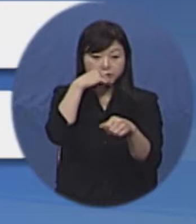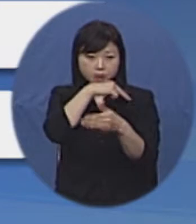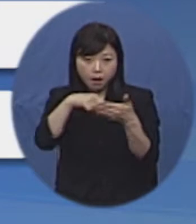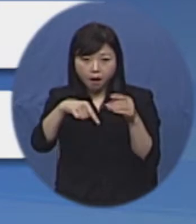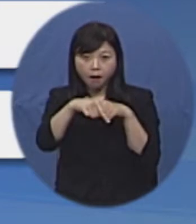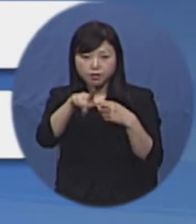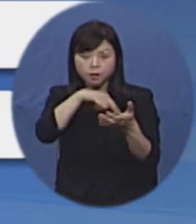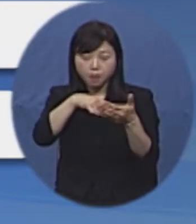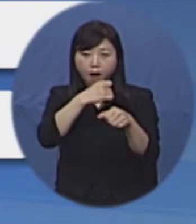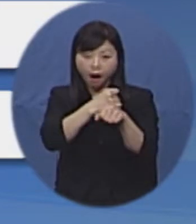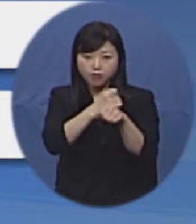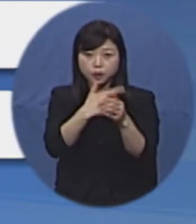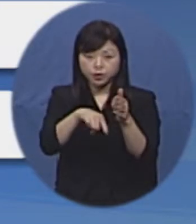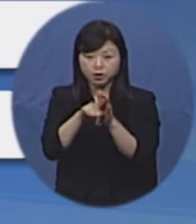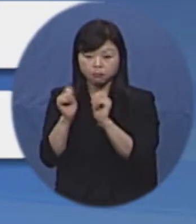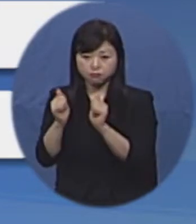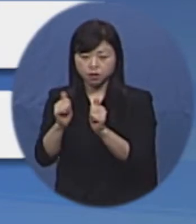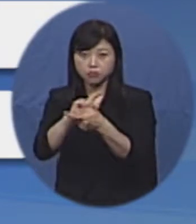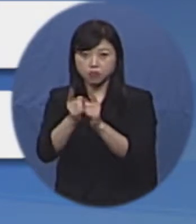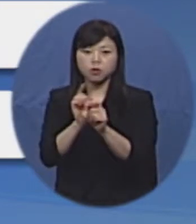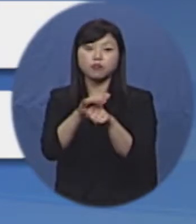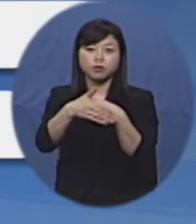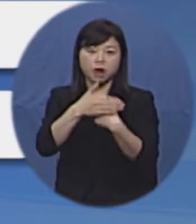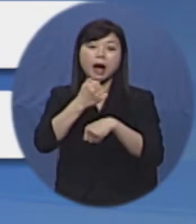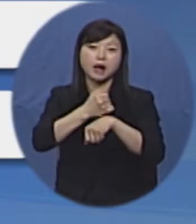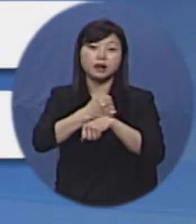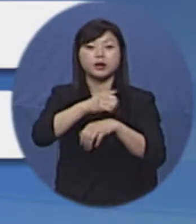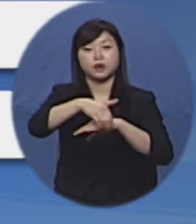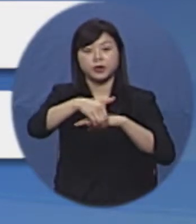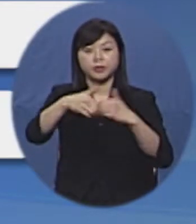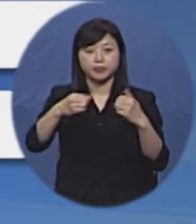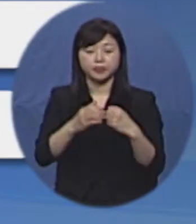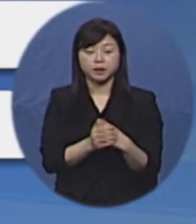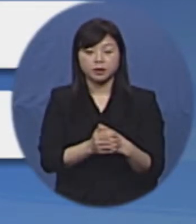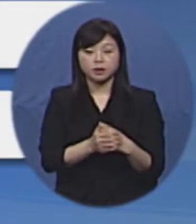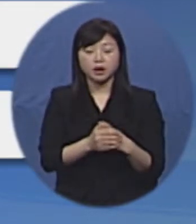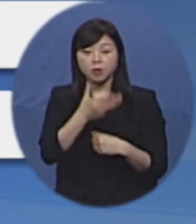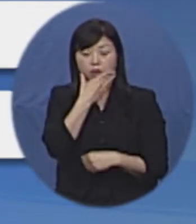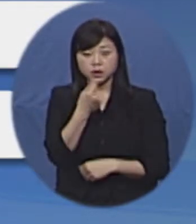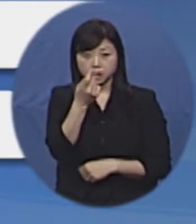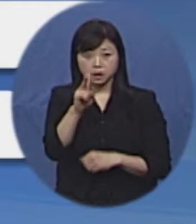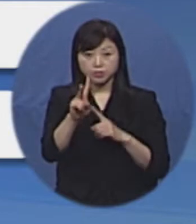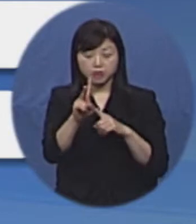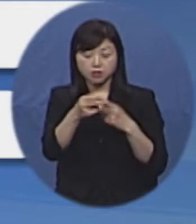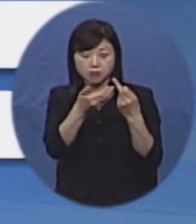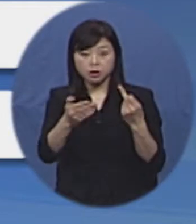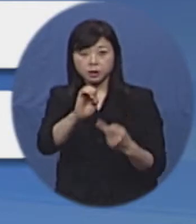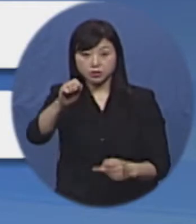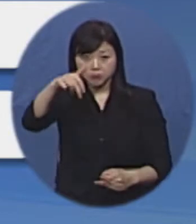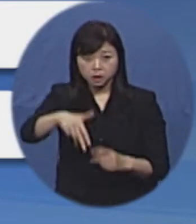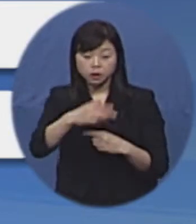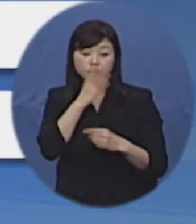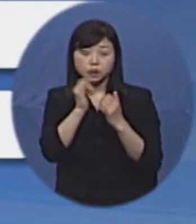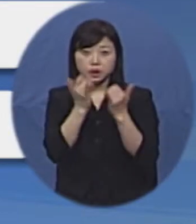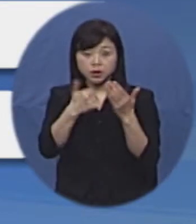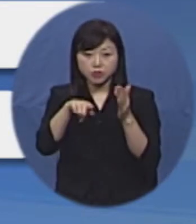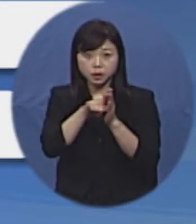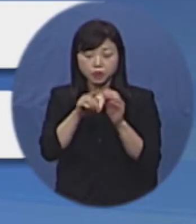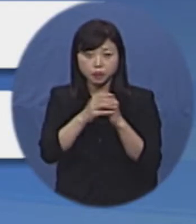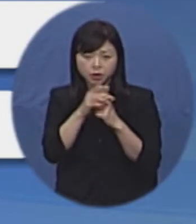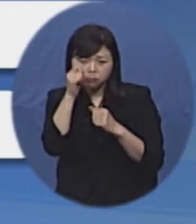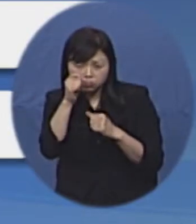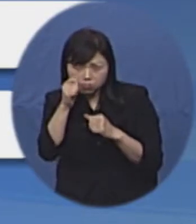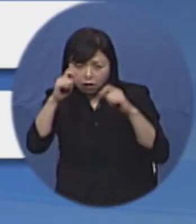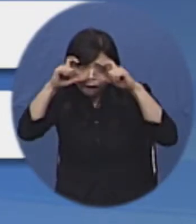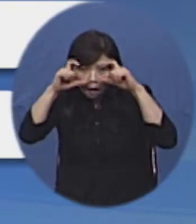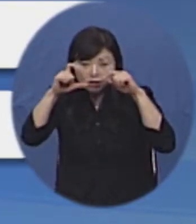위한 사법지원 등에 상호 협력할 계획입니다. 복지TV가 강원도 평창군의 노인들을 위한 돋보기 200여